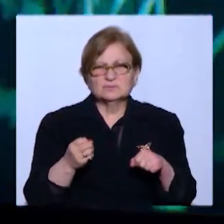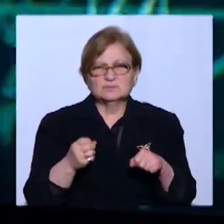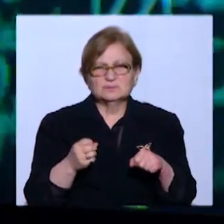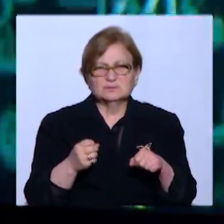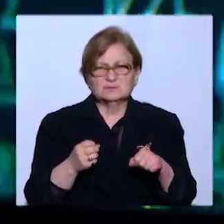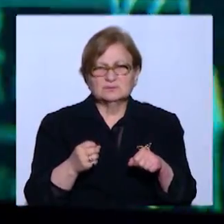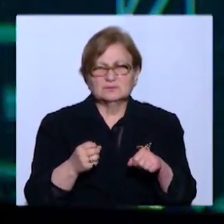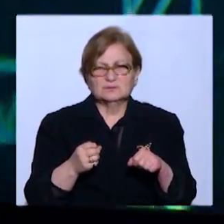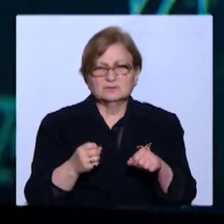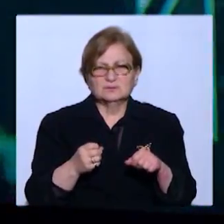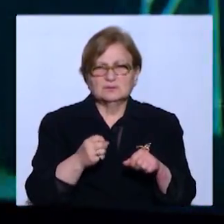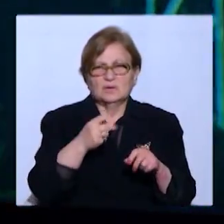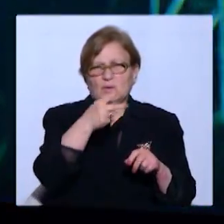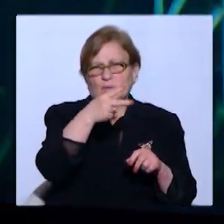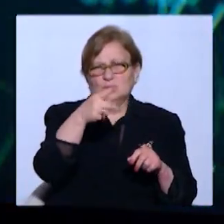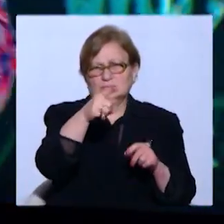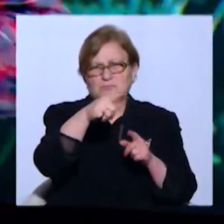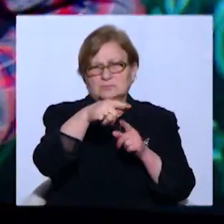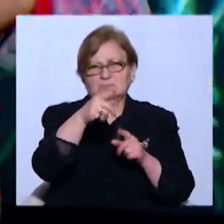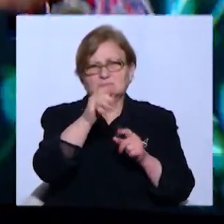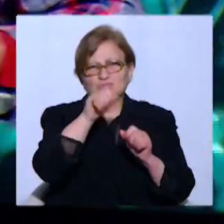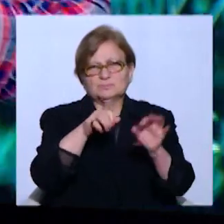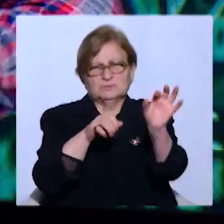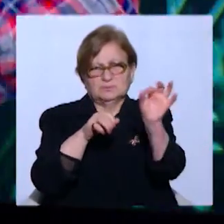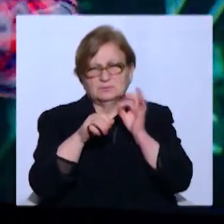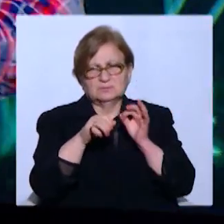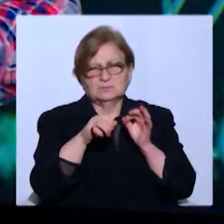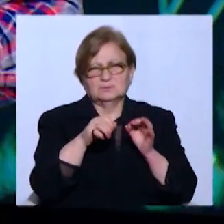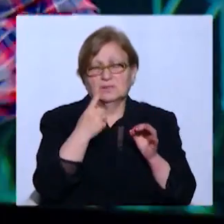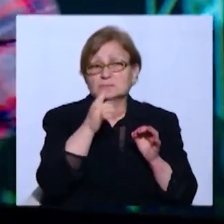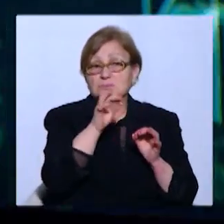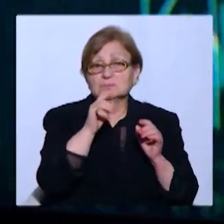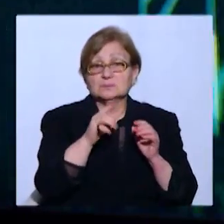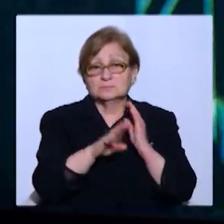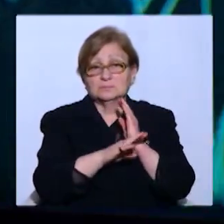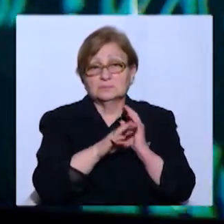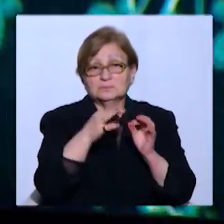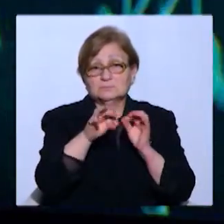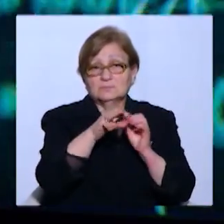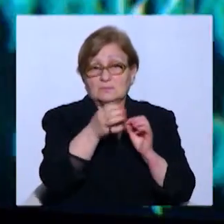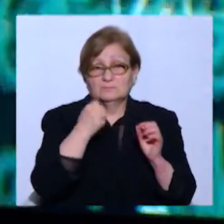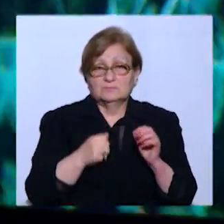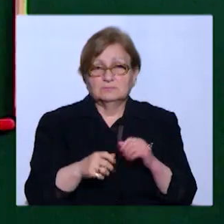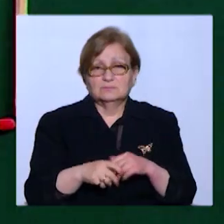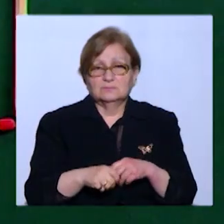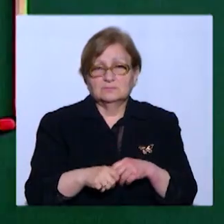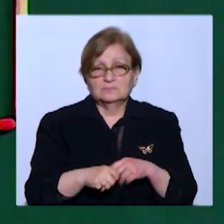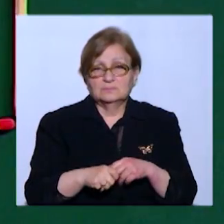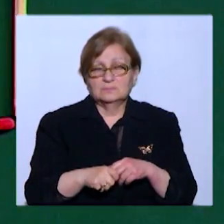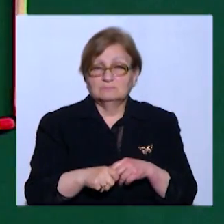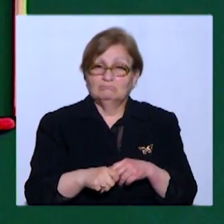უტოლობის მარცხენა მხარესაც ავიღო ერთი ღერი. მოდი ამას ავიღებ.